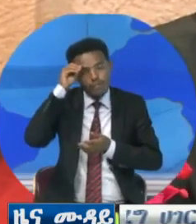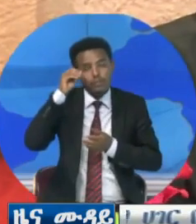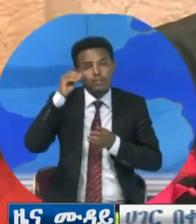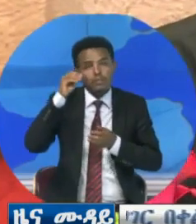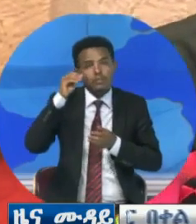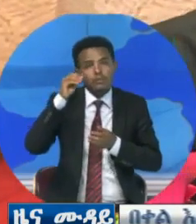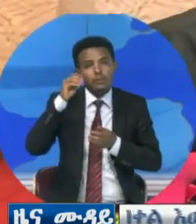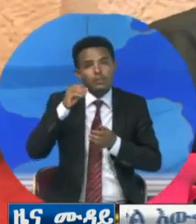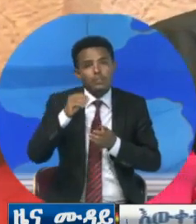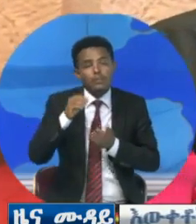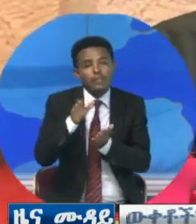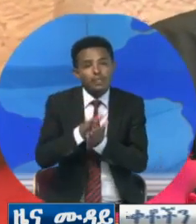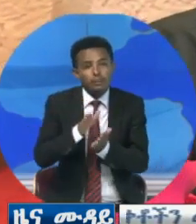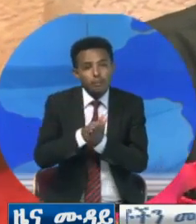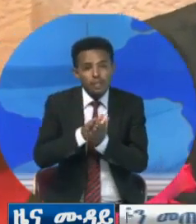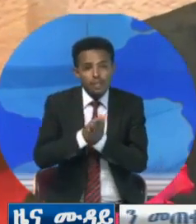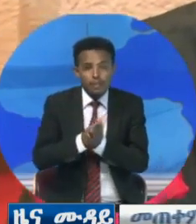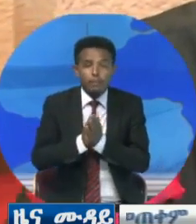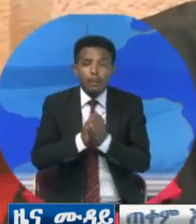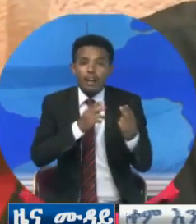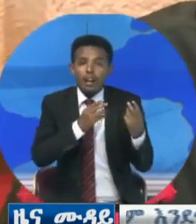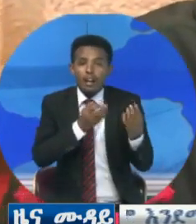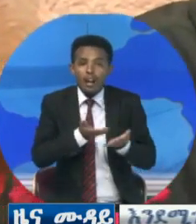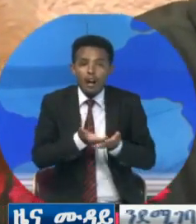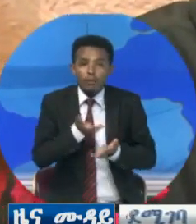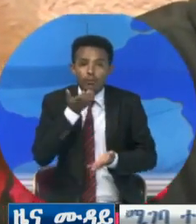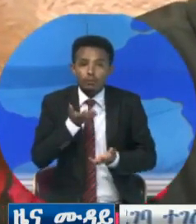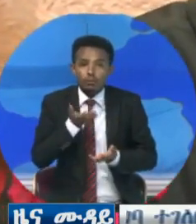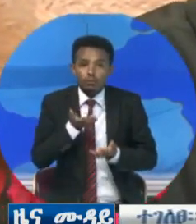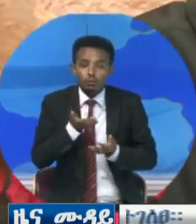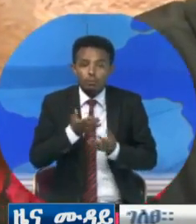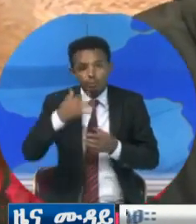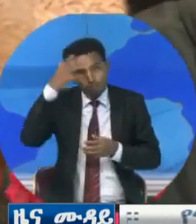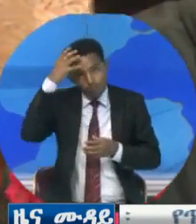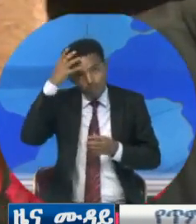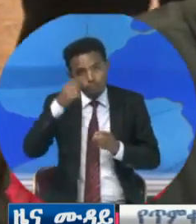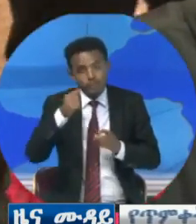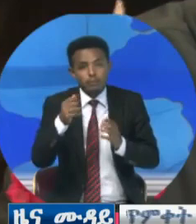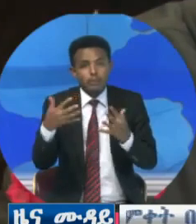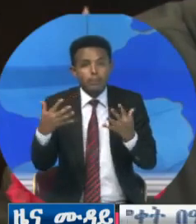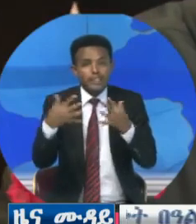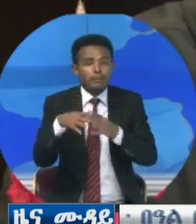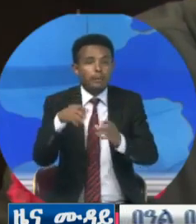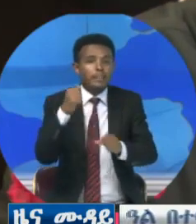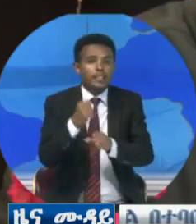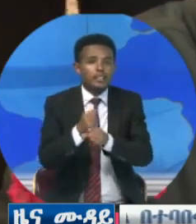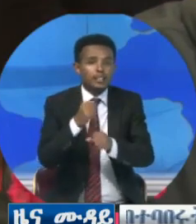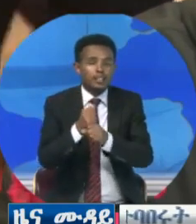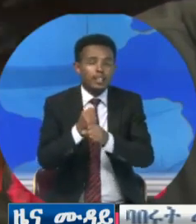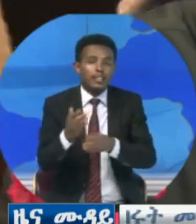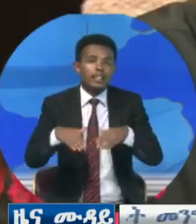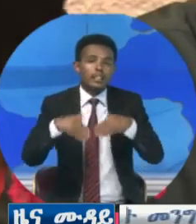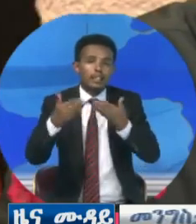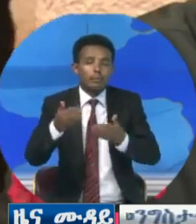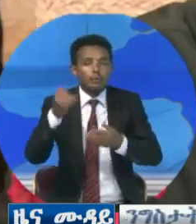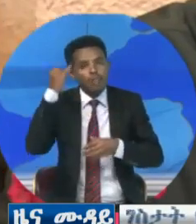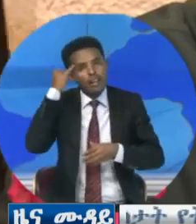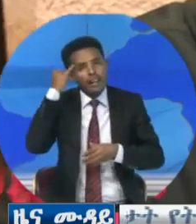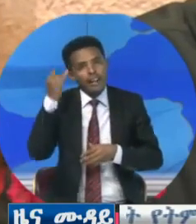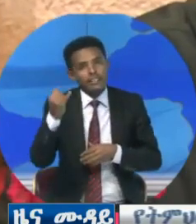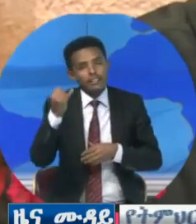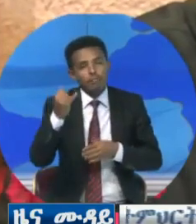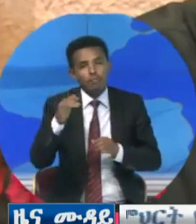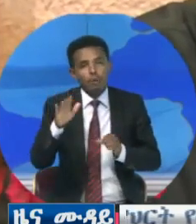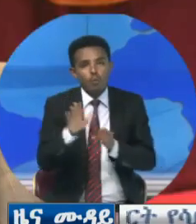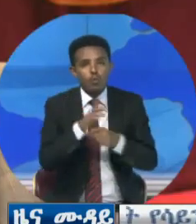ትምህርት ቤት ባለሀብቱ እና መንግስት በማስተባበር እንዲሰራ የቀረበውን ሀሳብ